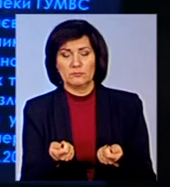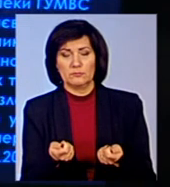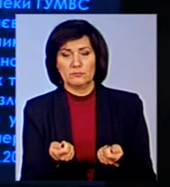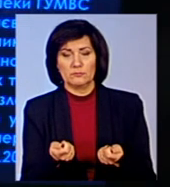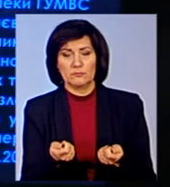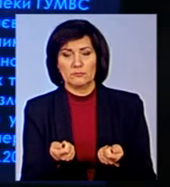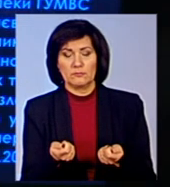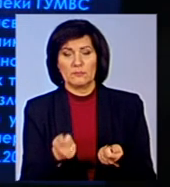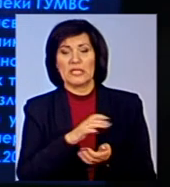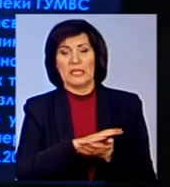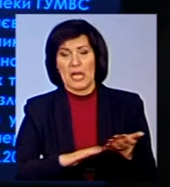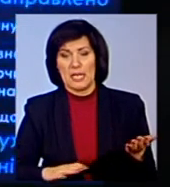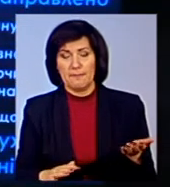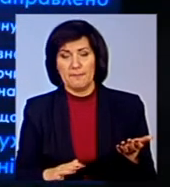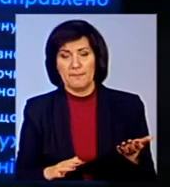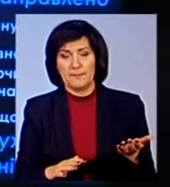Так, далі.